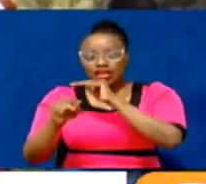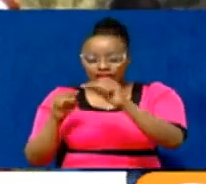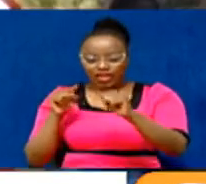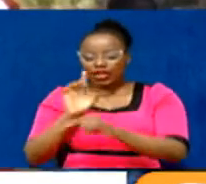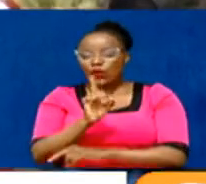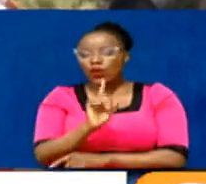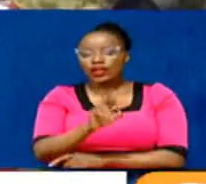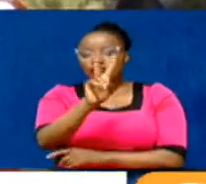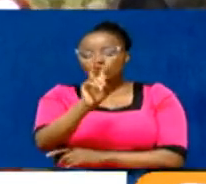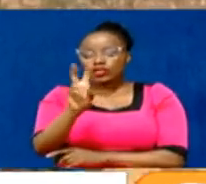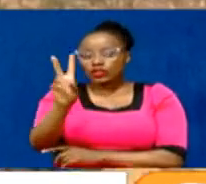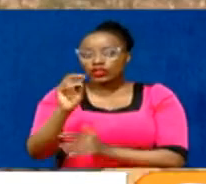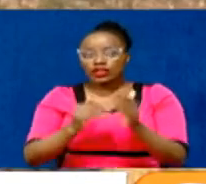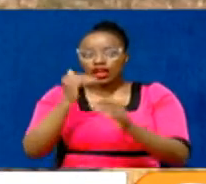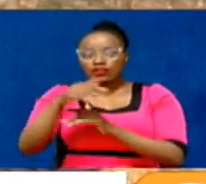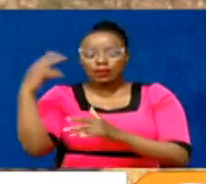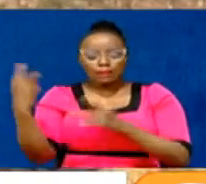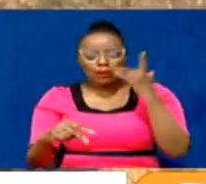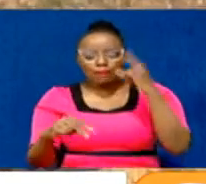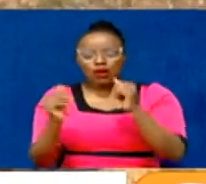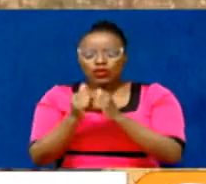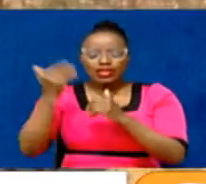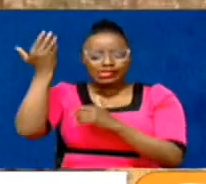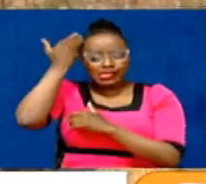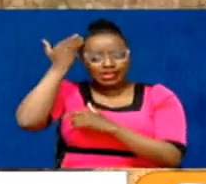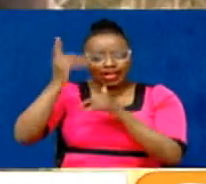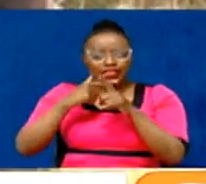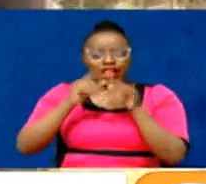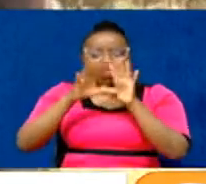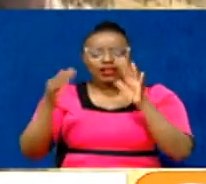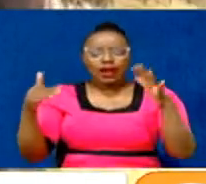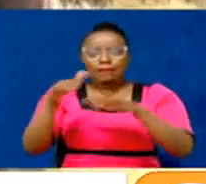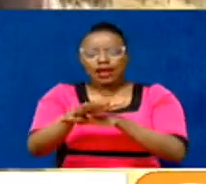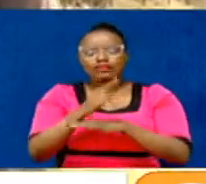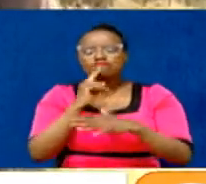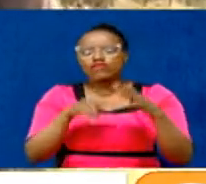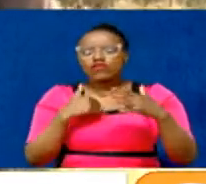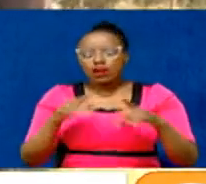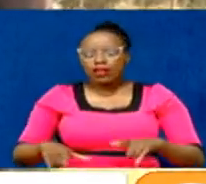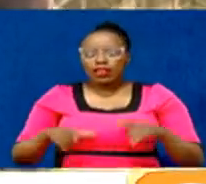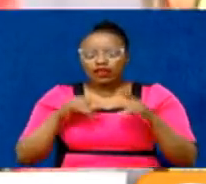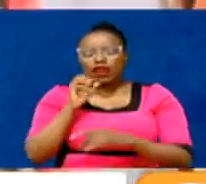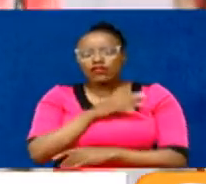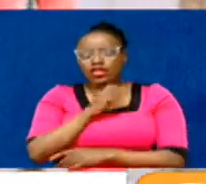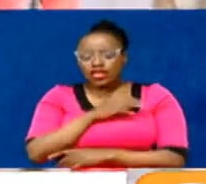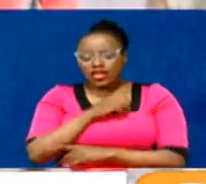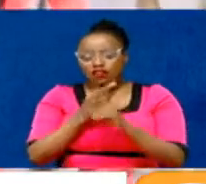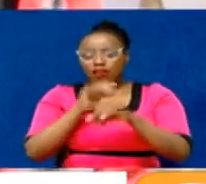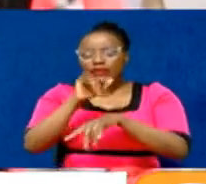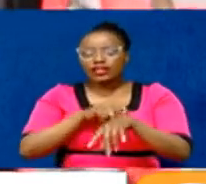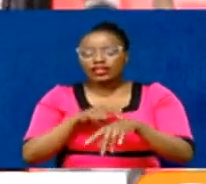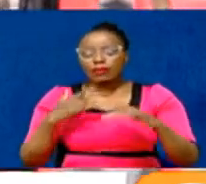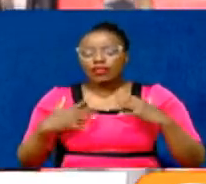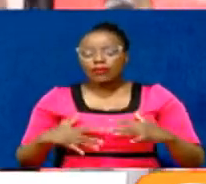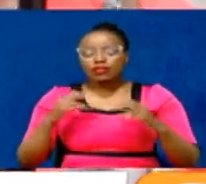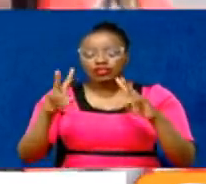mwanawe mwaka 2020 baada ya kumpiga kwa kifaa butu kichwani kabla ya kumzika, akidai kuishi kwenye hofu tangu wakati huo. Maiti